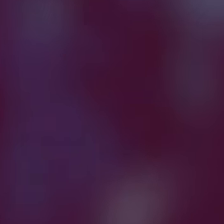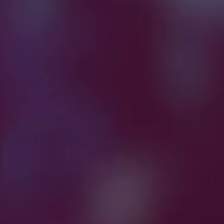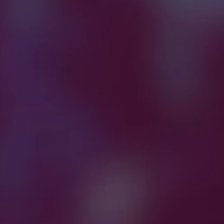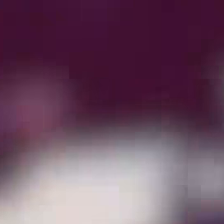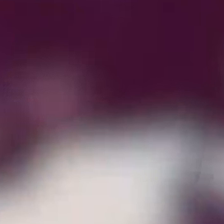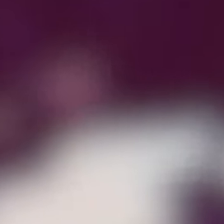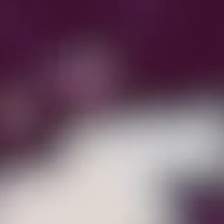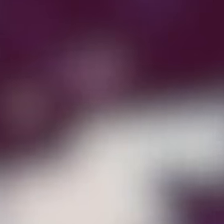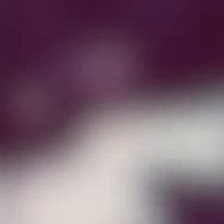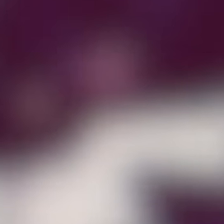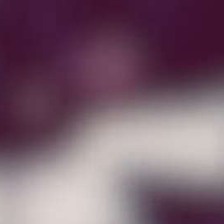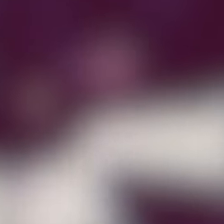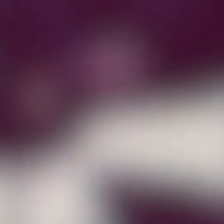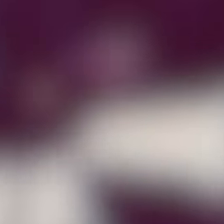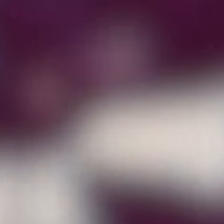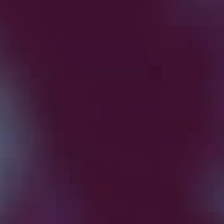yang bekerja.